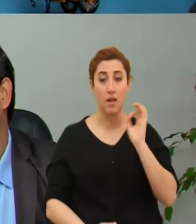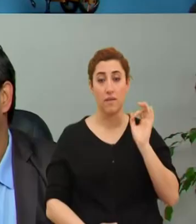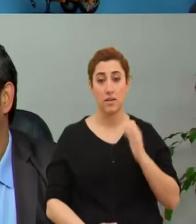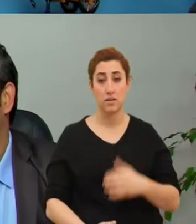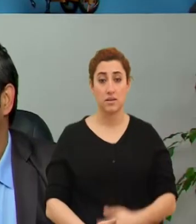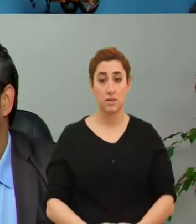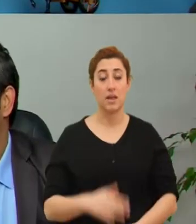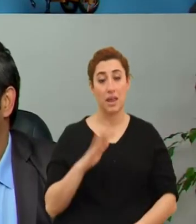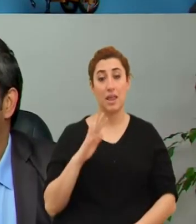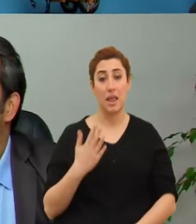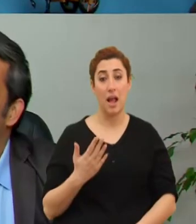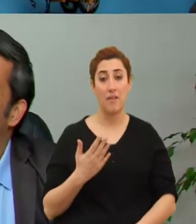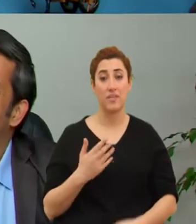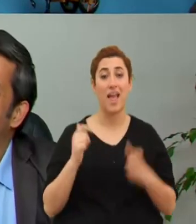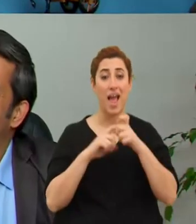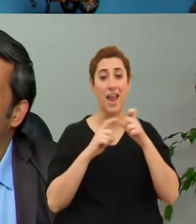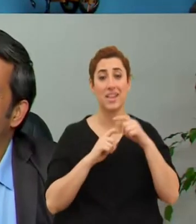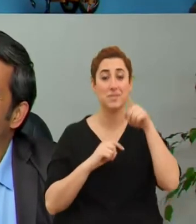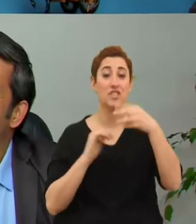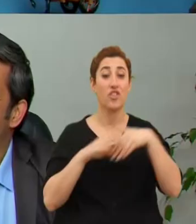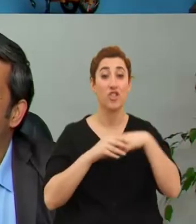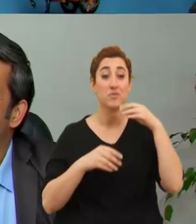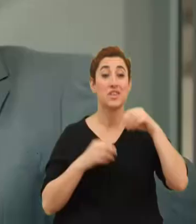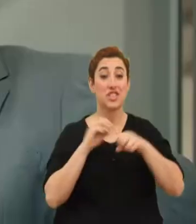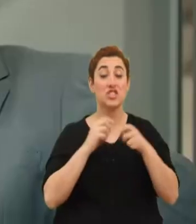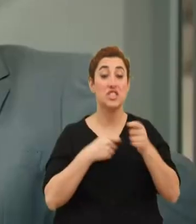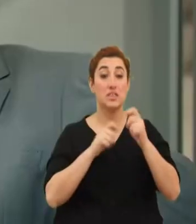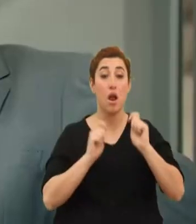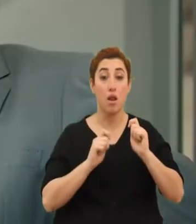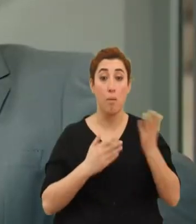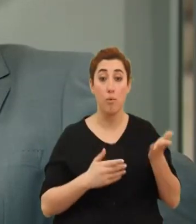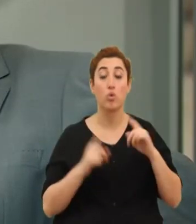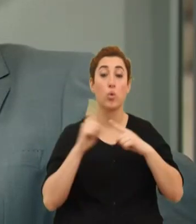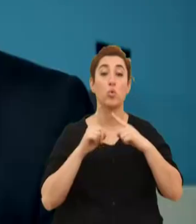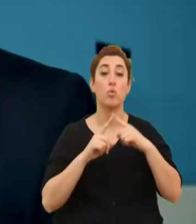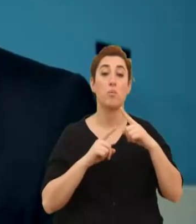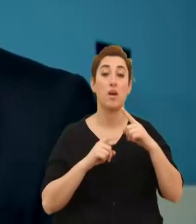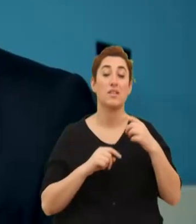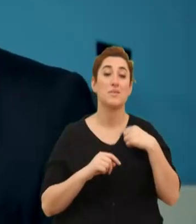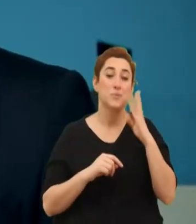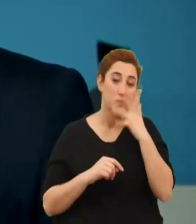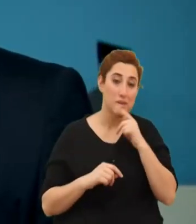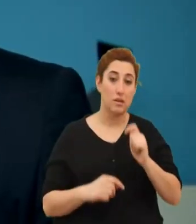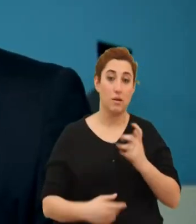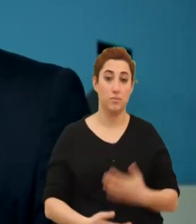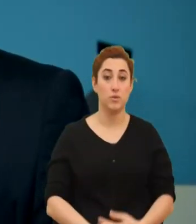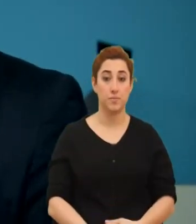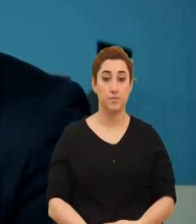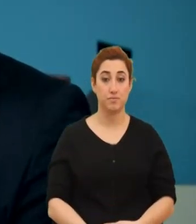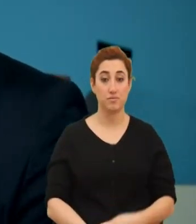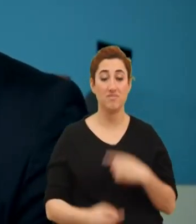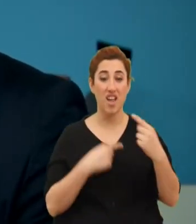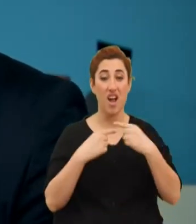Evet. Yani Erdem de sizinle tanışmak için ısrar ediyordu. Tuğba da çekiniyordu.